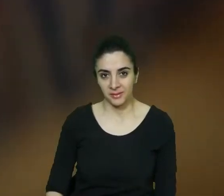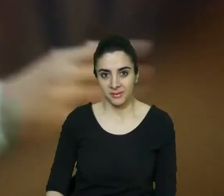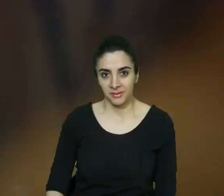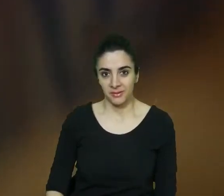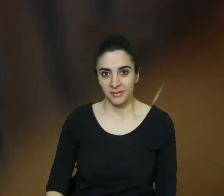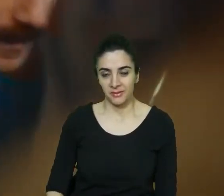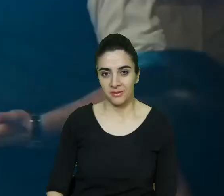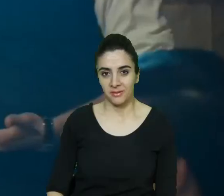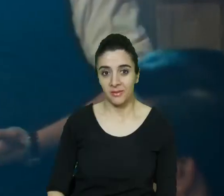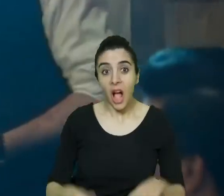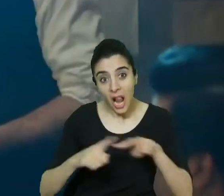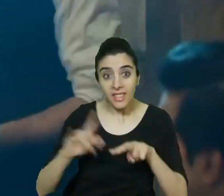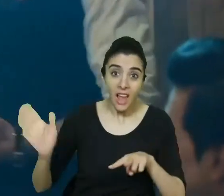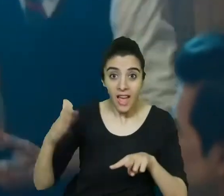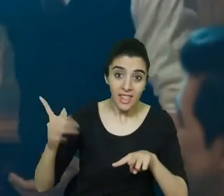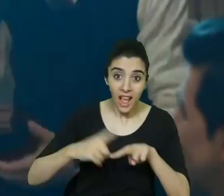bakalım. Hadi Alaaddin.